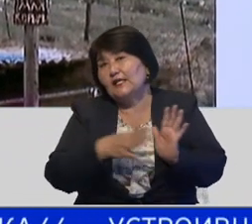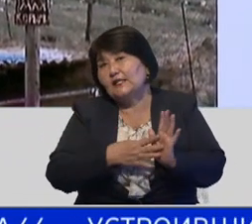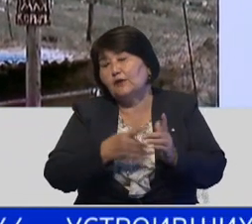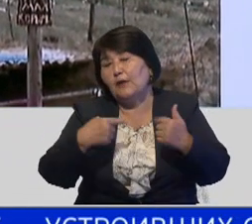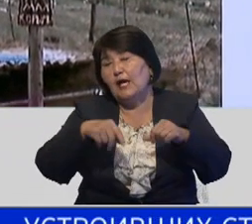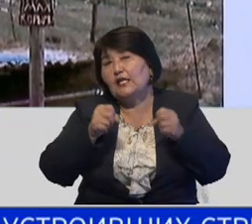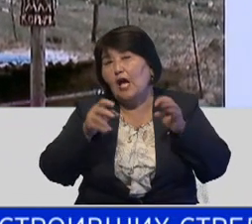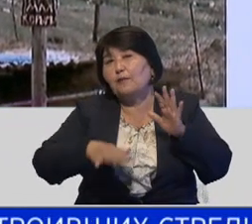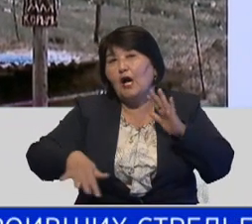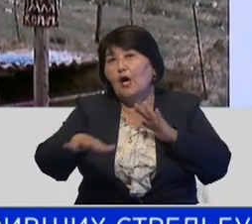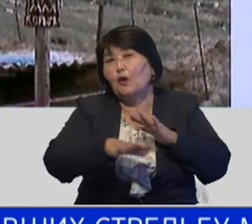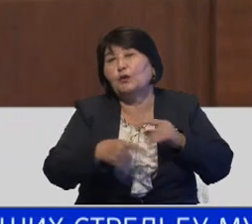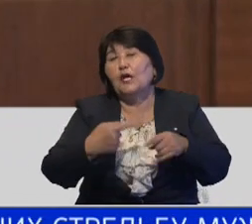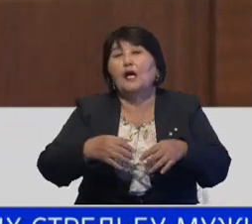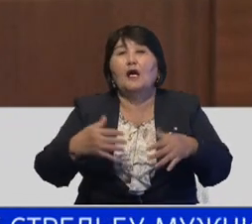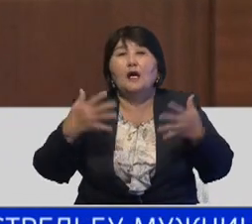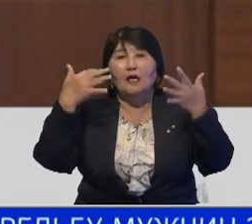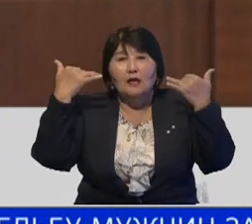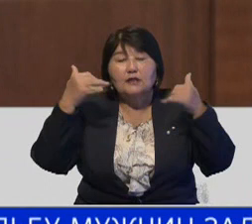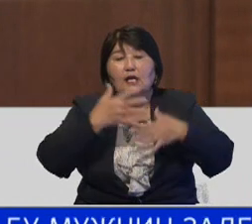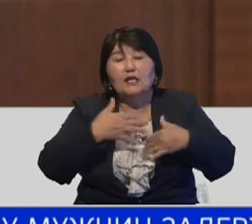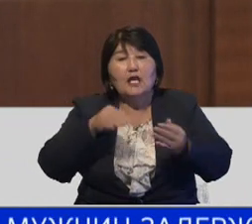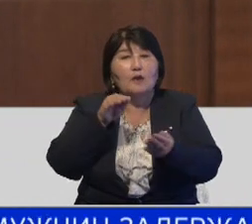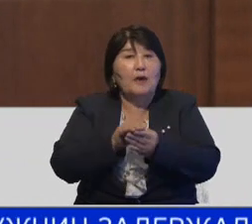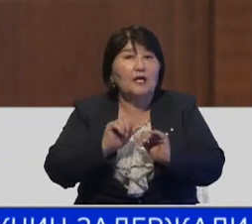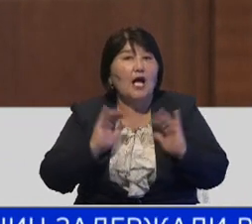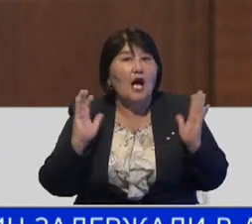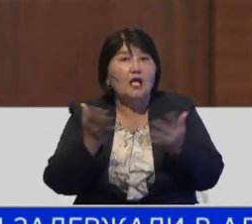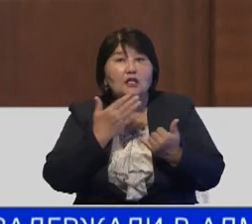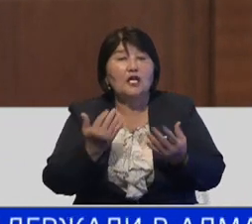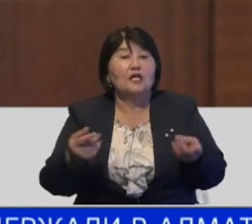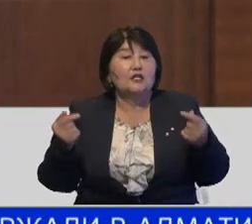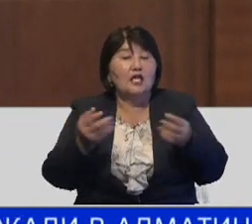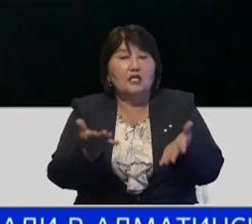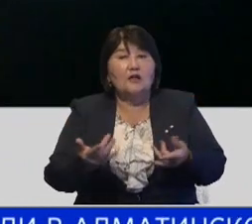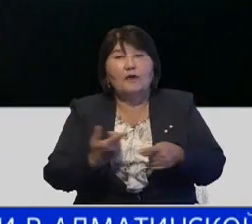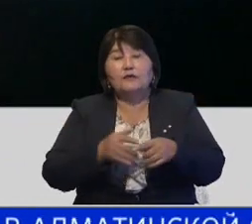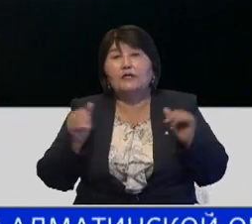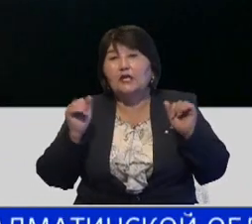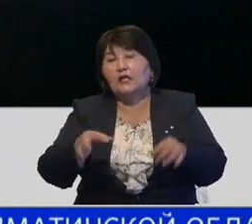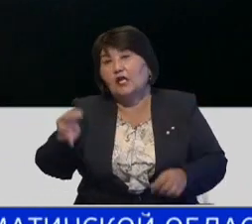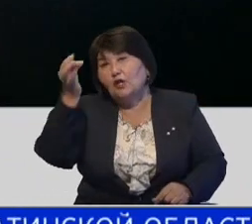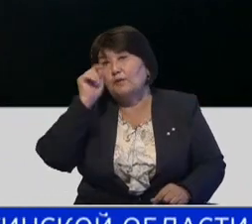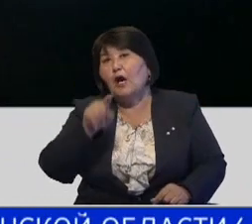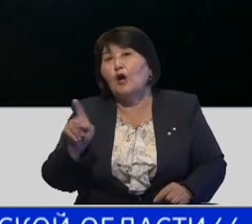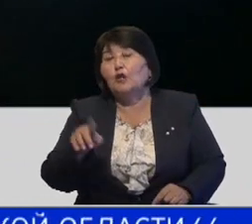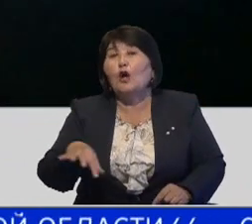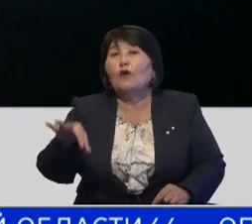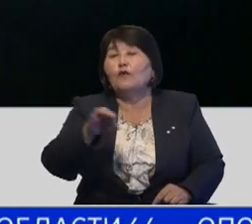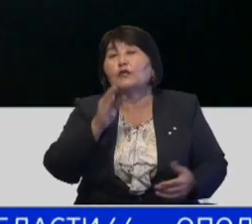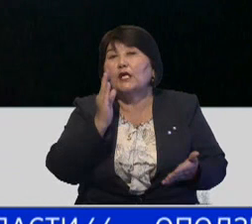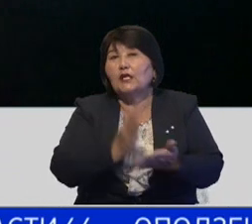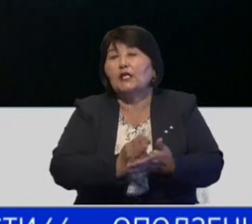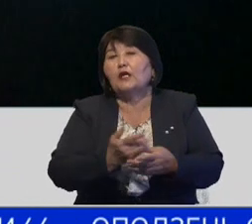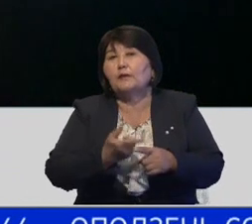потенциально опасных участках скотомогильники не ограждены и не соответствуют требованиям в этой связи собравшимся напомнили о том что в области